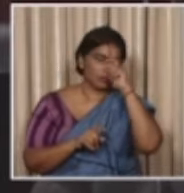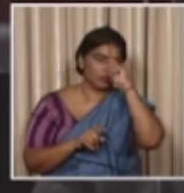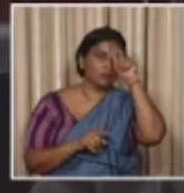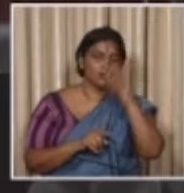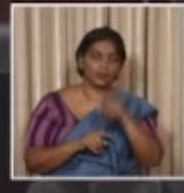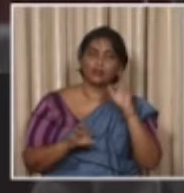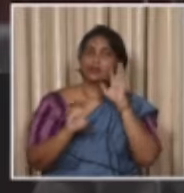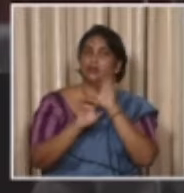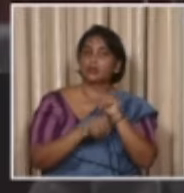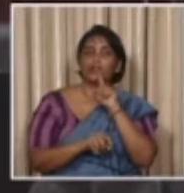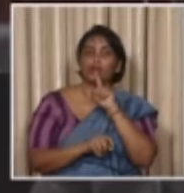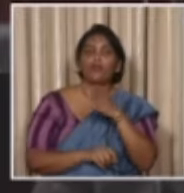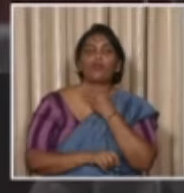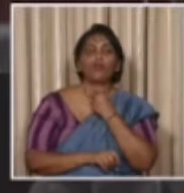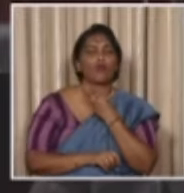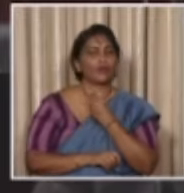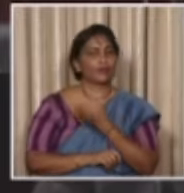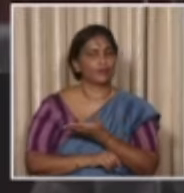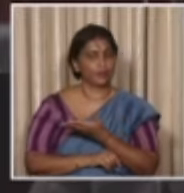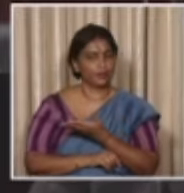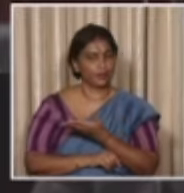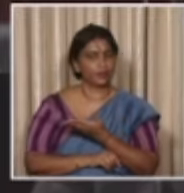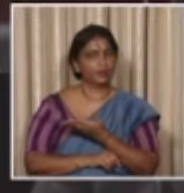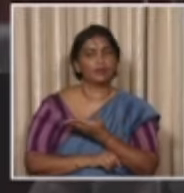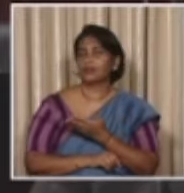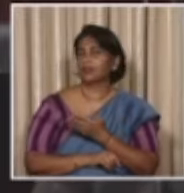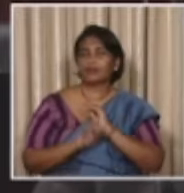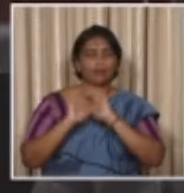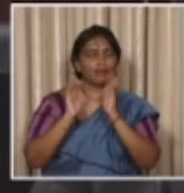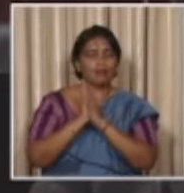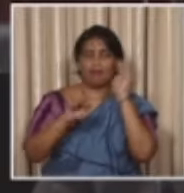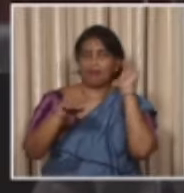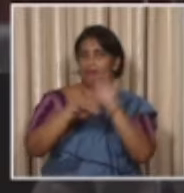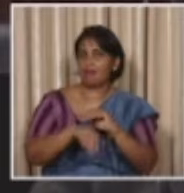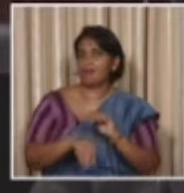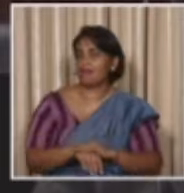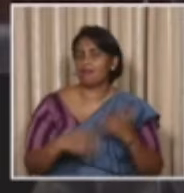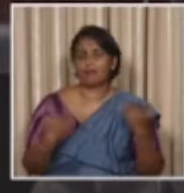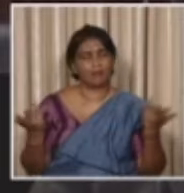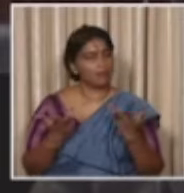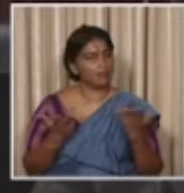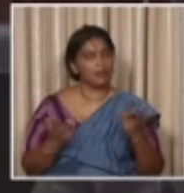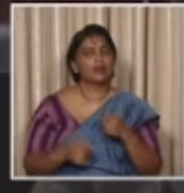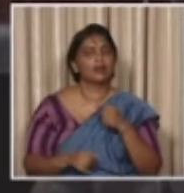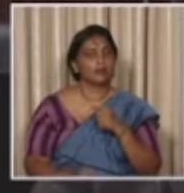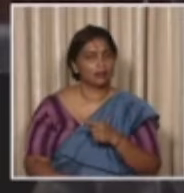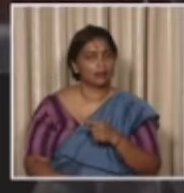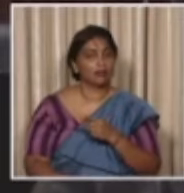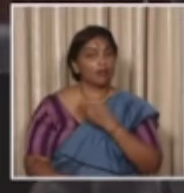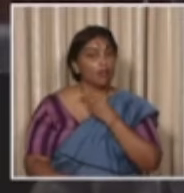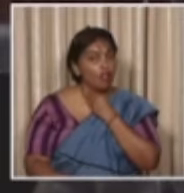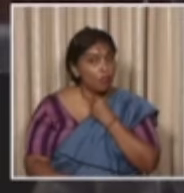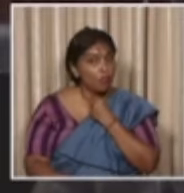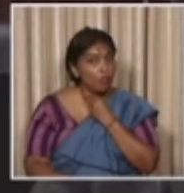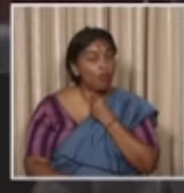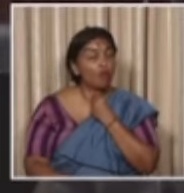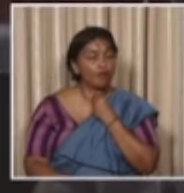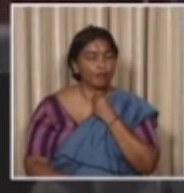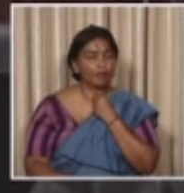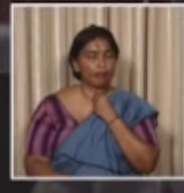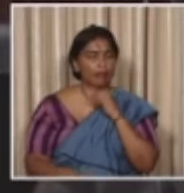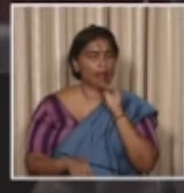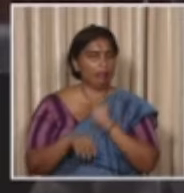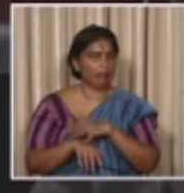මැතිතුමාගේ ප්‍රකාශයේ තියෙන බොරු. ඒ කියන කරුණු එකක්වත් තහවුරු කරන්න පුළුවන් කාරණා නෙවෙයි. නෑ අසත්‍යයි කියලා තහවුරු වෙලා තියෙනවා මේ වෙන